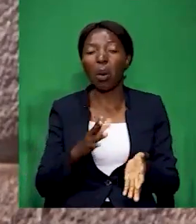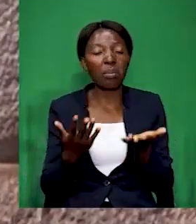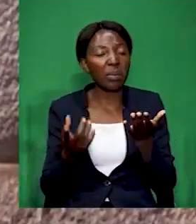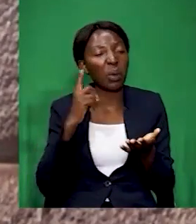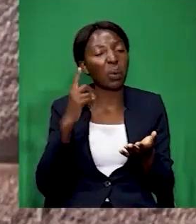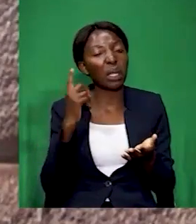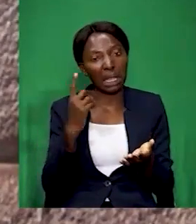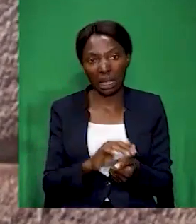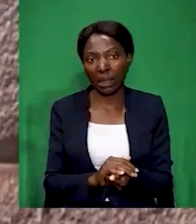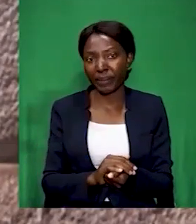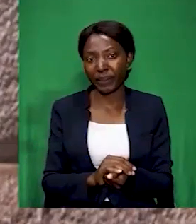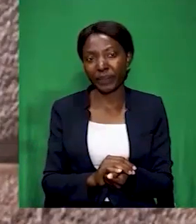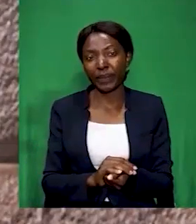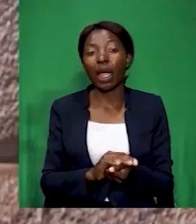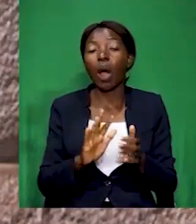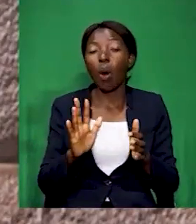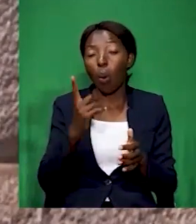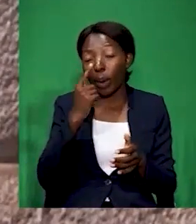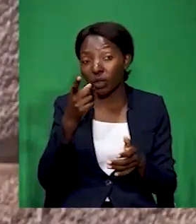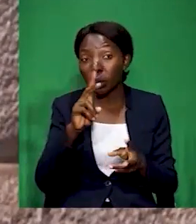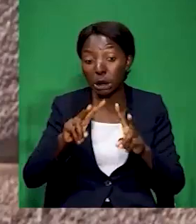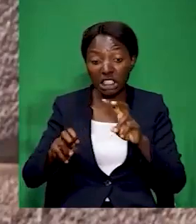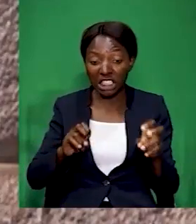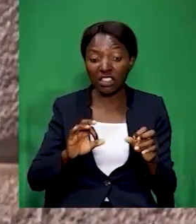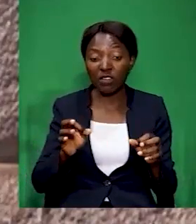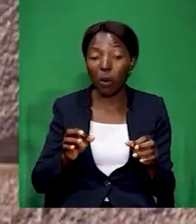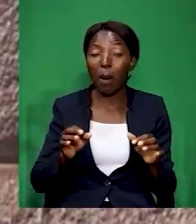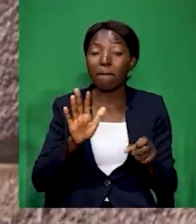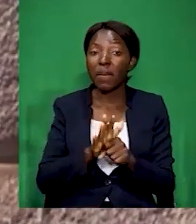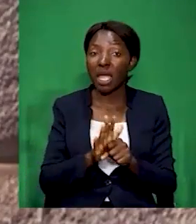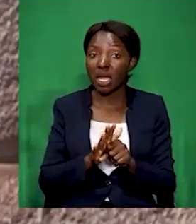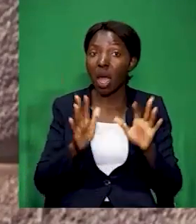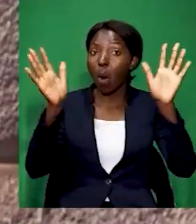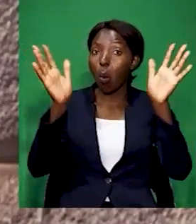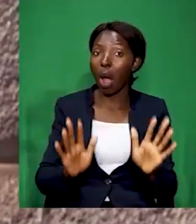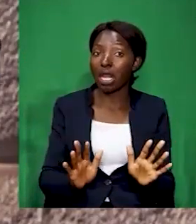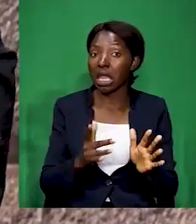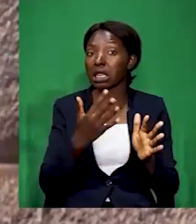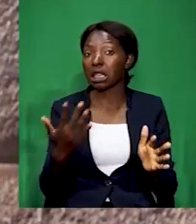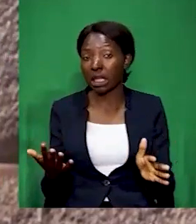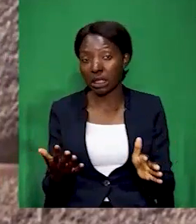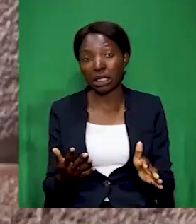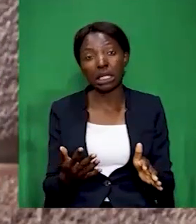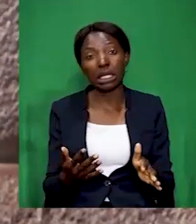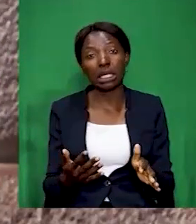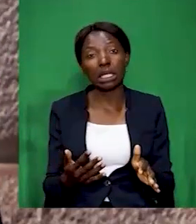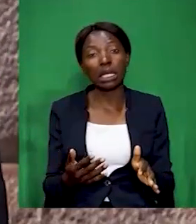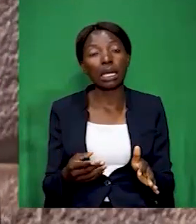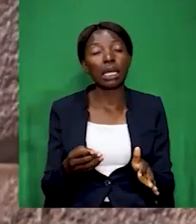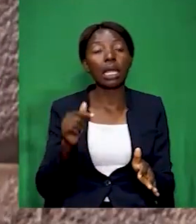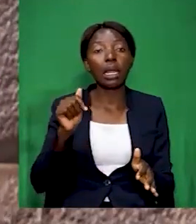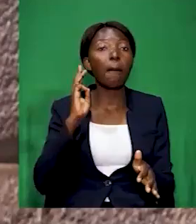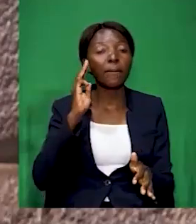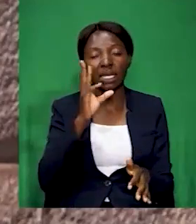pane zvawaitsvaga nao chinzwa vaitsvaga minana Simon vakazosvika pakunzi na Peter tendeuka